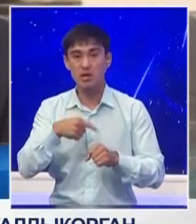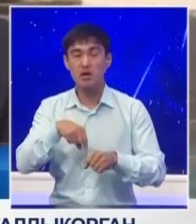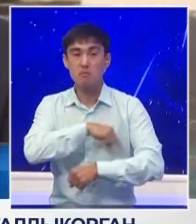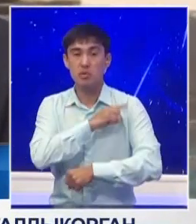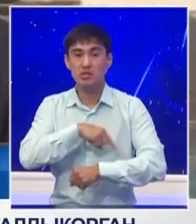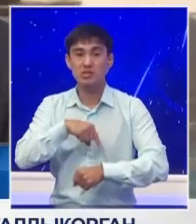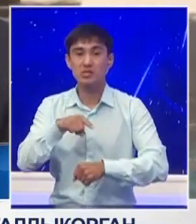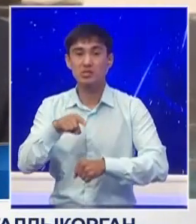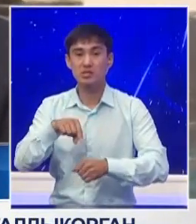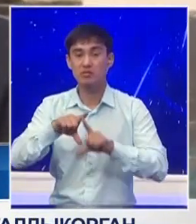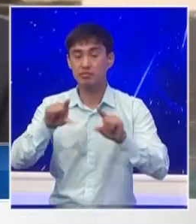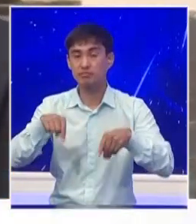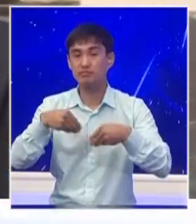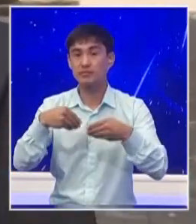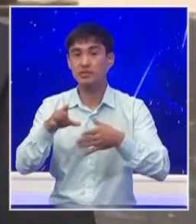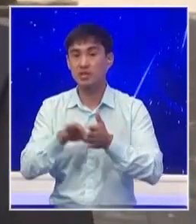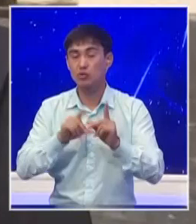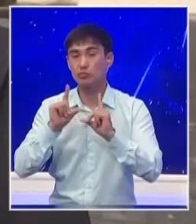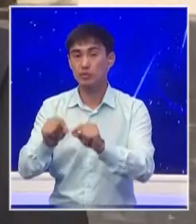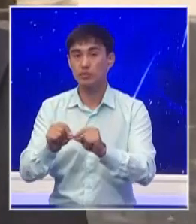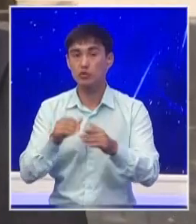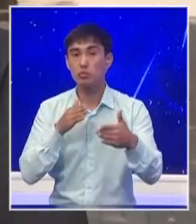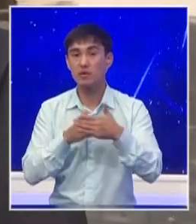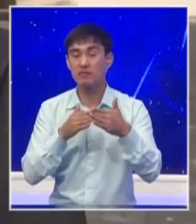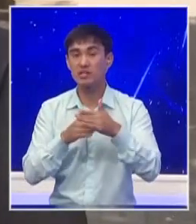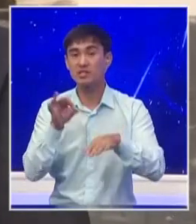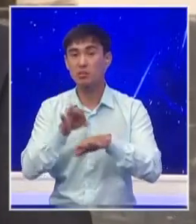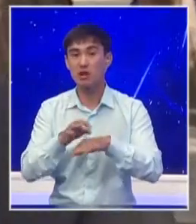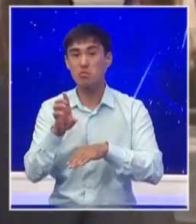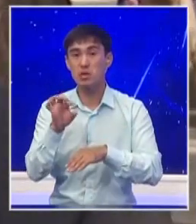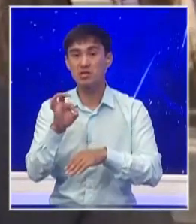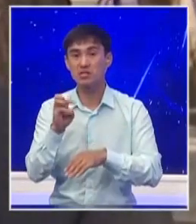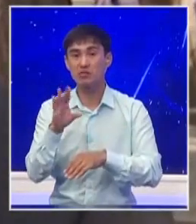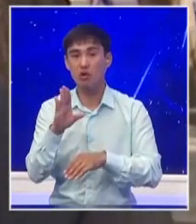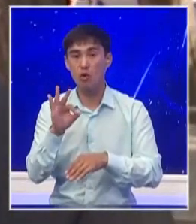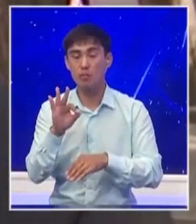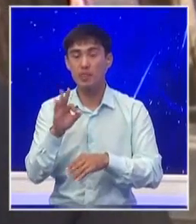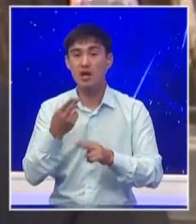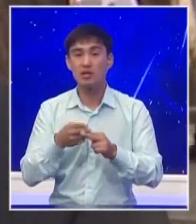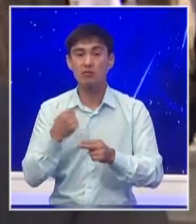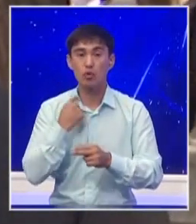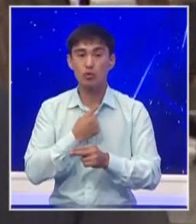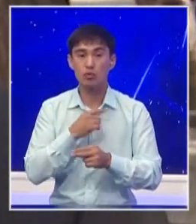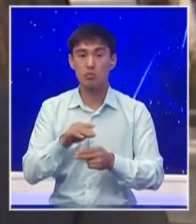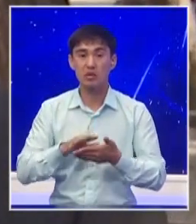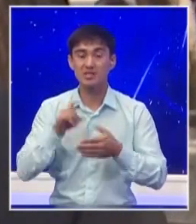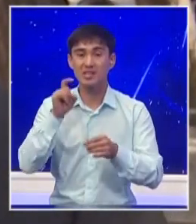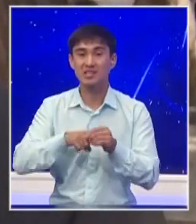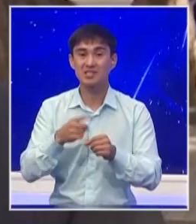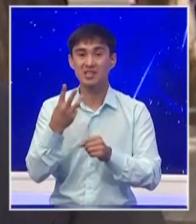медицинские организации для предотвращения заболевания бешенства. В данный момент по городу Талдыкорган было